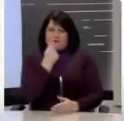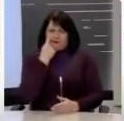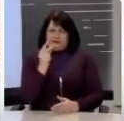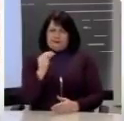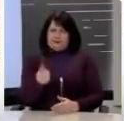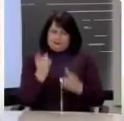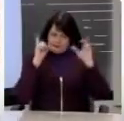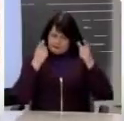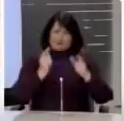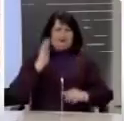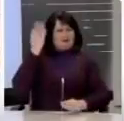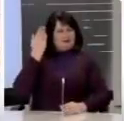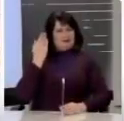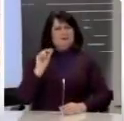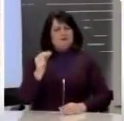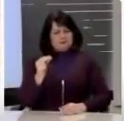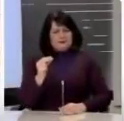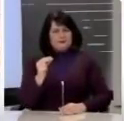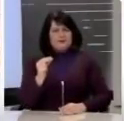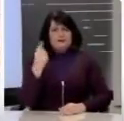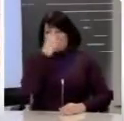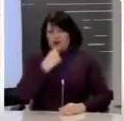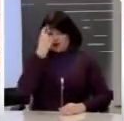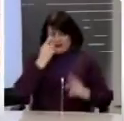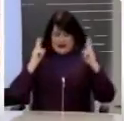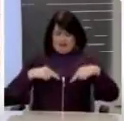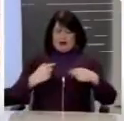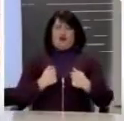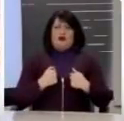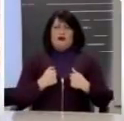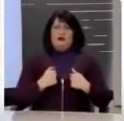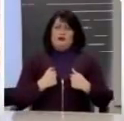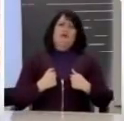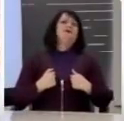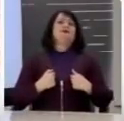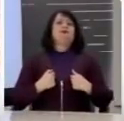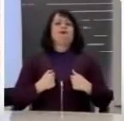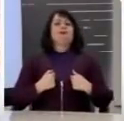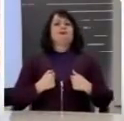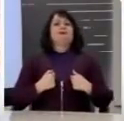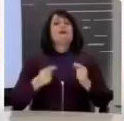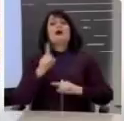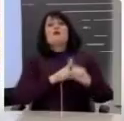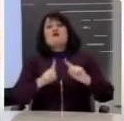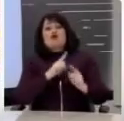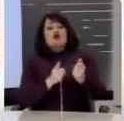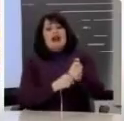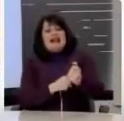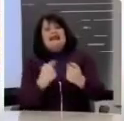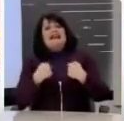Νέας Δημοκρατίας, οι παλιοί, και με γνωρίζετε προσωπικά και γνωρίζετε και ποιος είναι το ποιόν μου και ποιος είναι ο χαρακτήρας